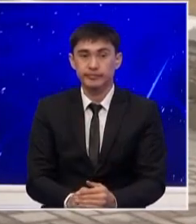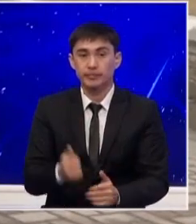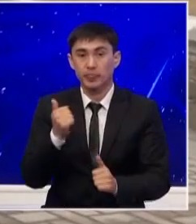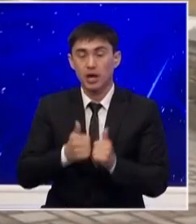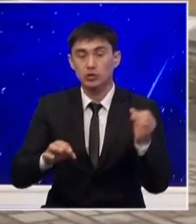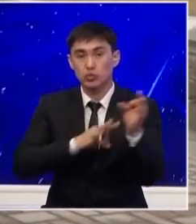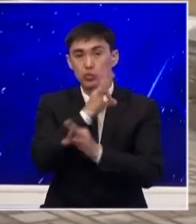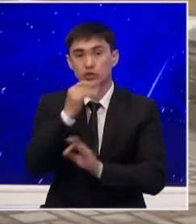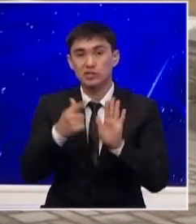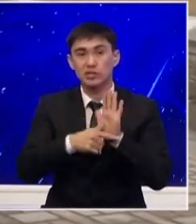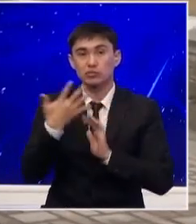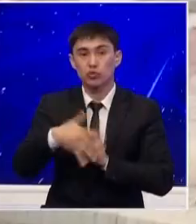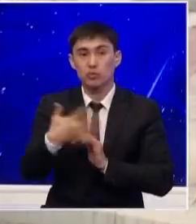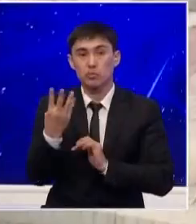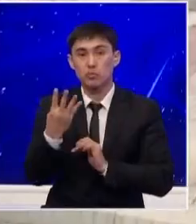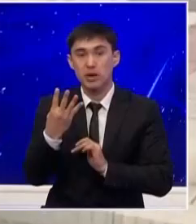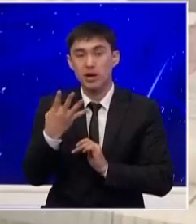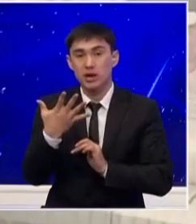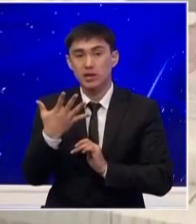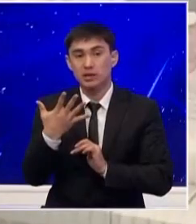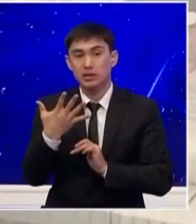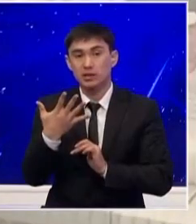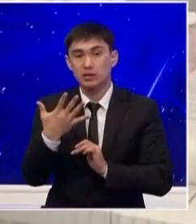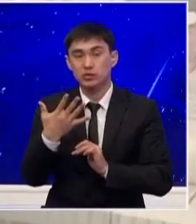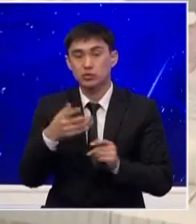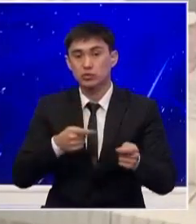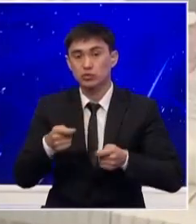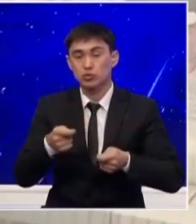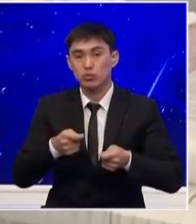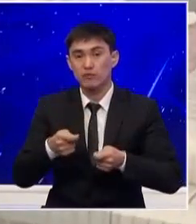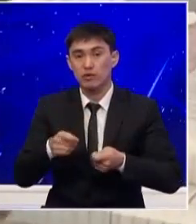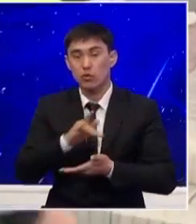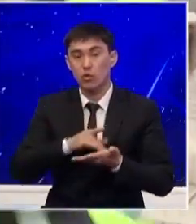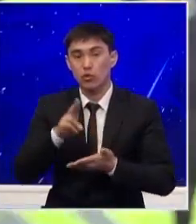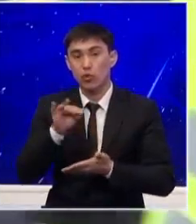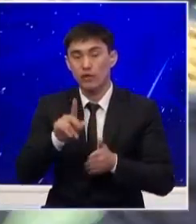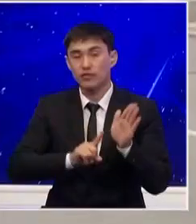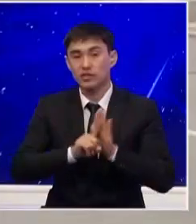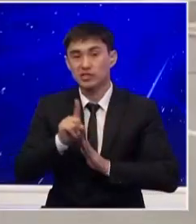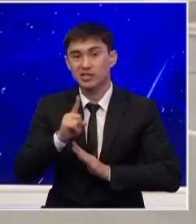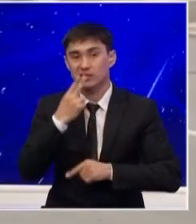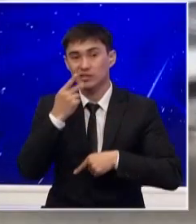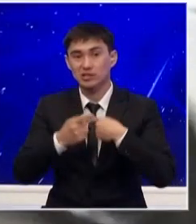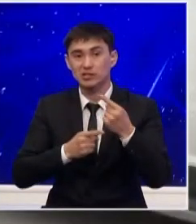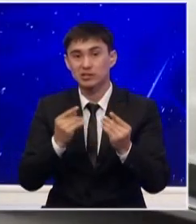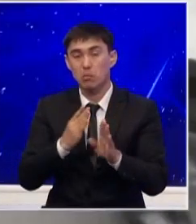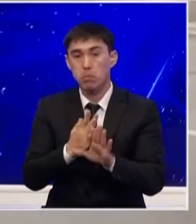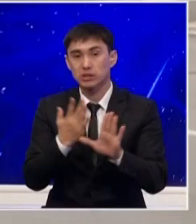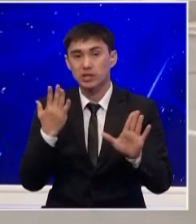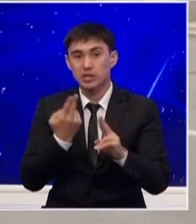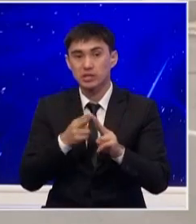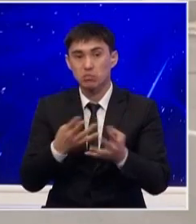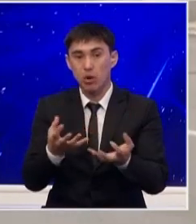Каждое утро в 7:45 у сотрудников взвода патрульной службы управления полиции города Кунаев начинается с традиционного построения. Здесь